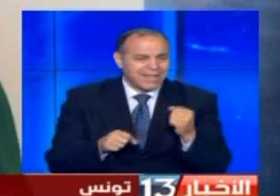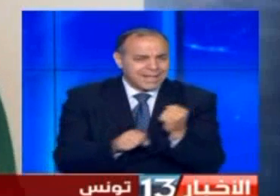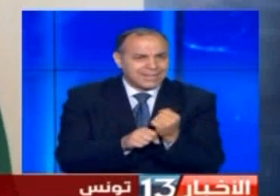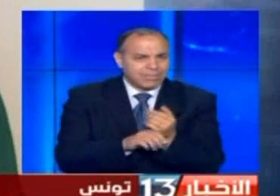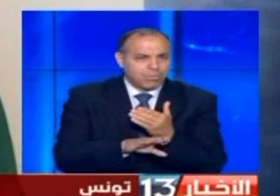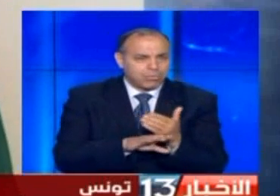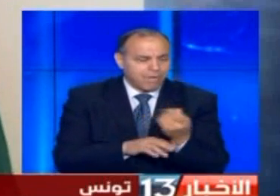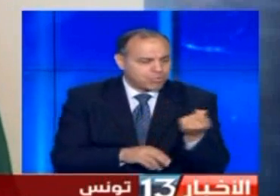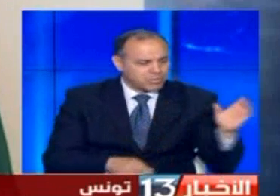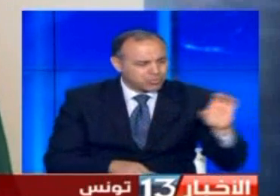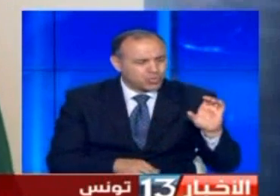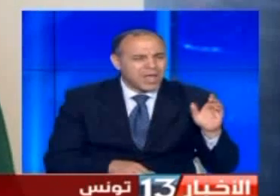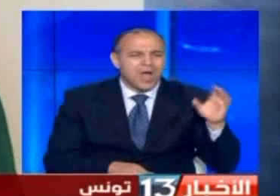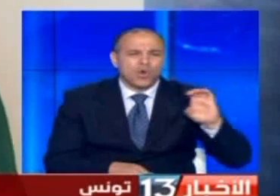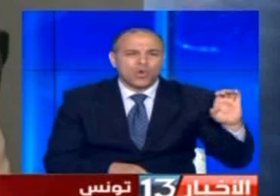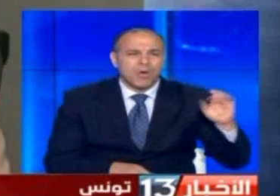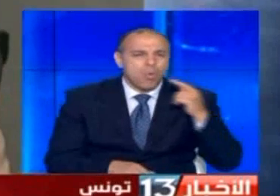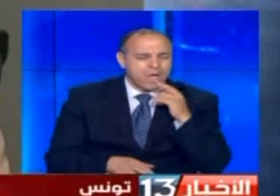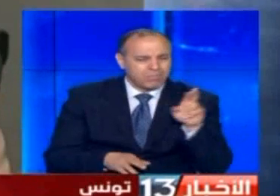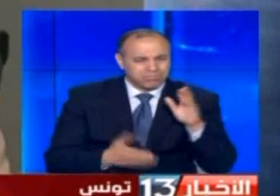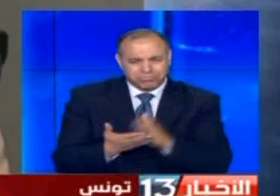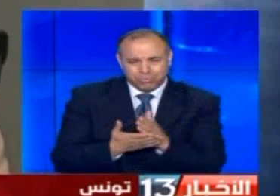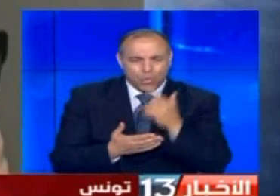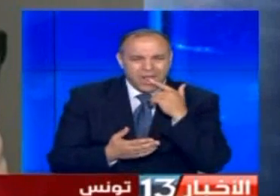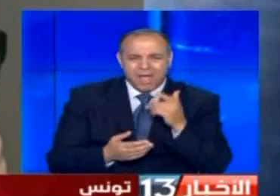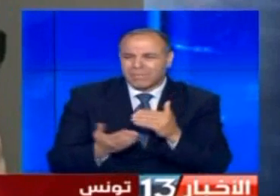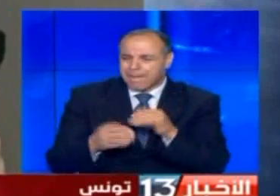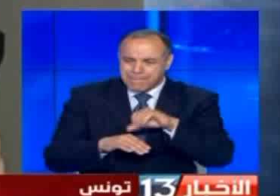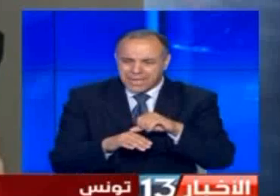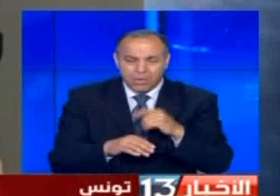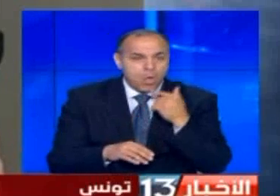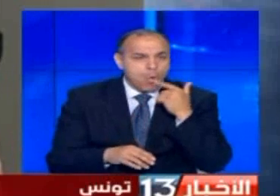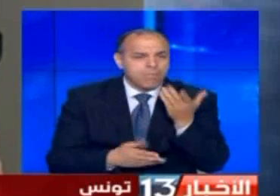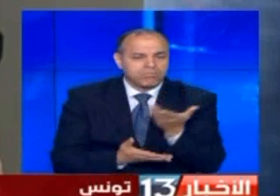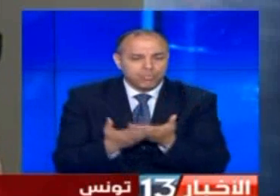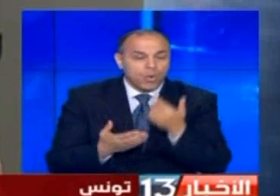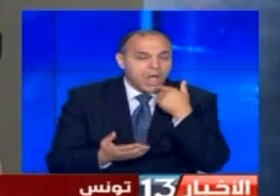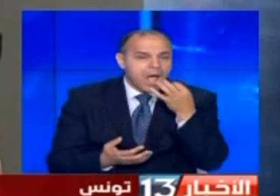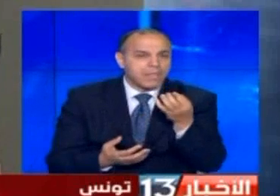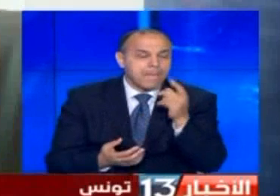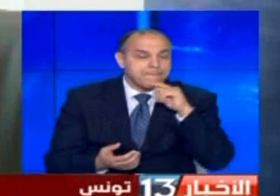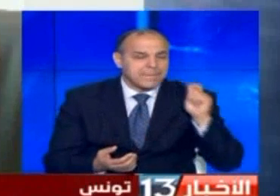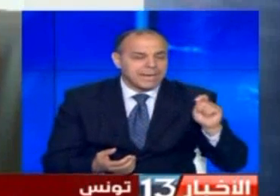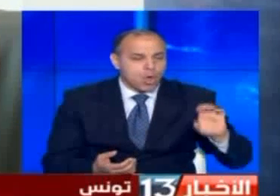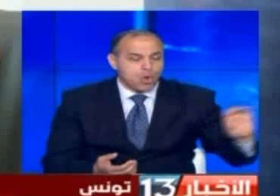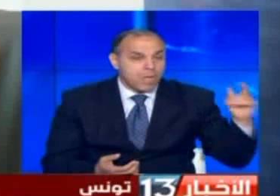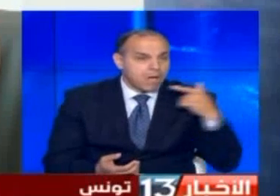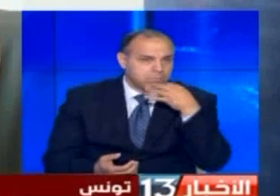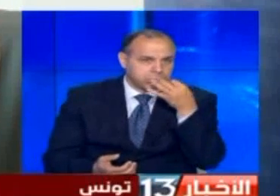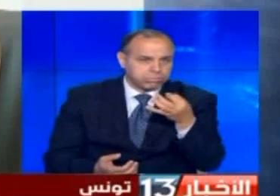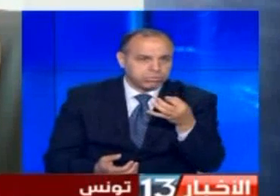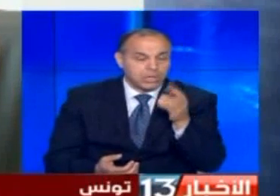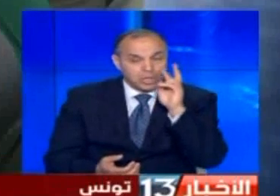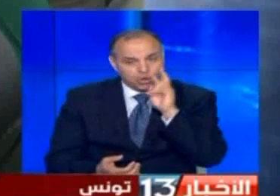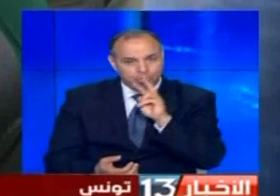بتمويل اوروبي في مجال العدل والتربيه واعاده التاهيل الحضري وازاله التلوث تحدث الوفد البرلماني الاوروبي عن ما